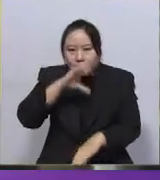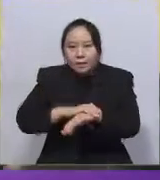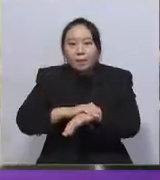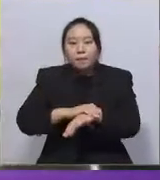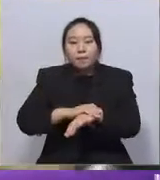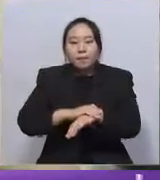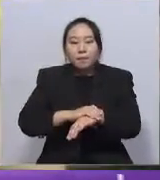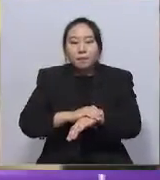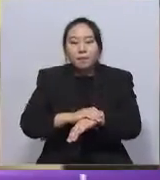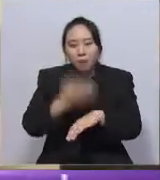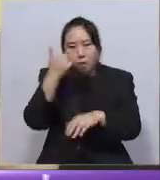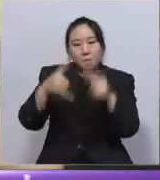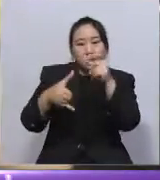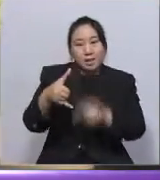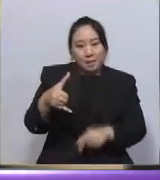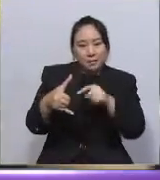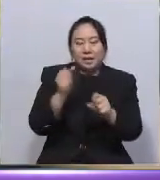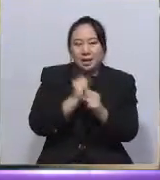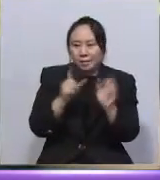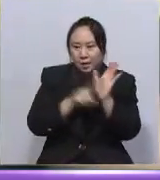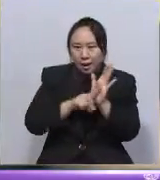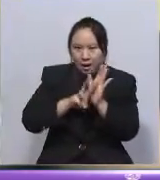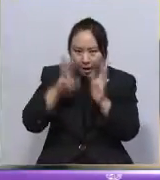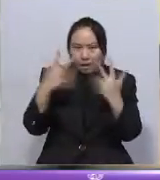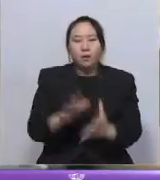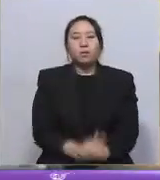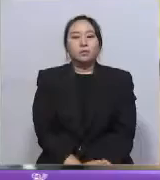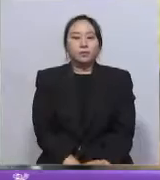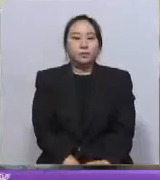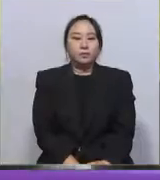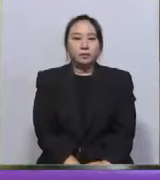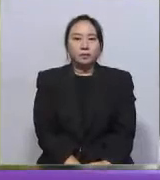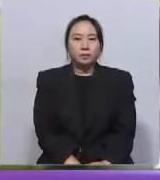ว่าก็พฤติกรรมเนี่ยก่อเหตุมาหลายครั้งแล้วด้วยนะคะ